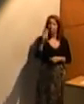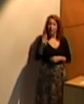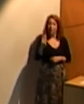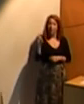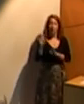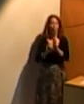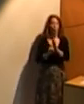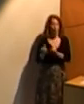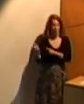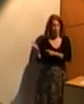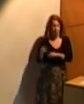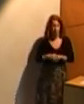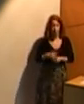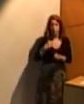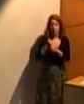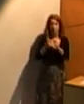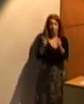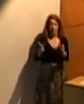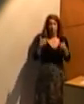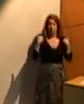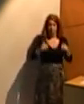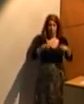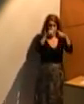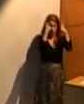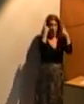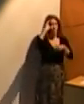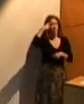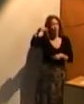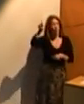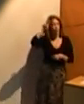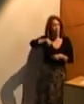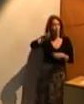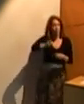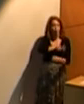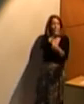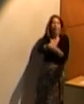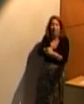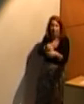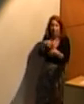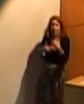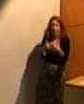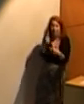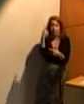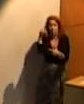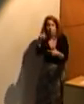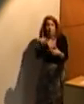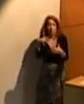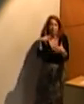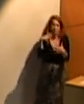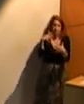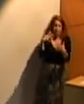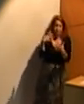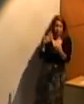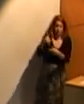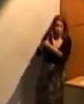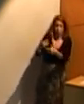tbw au sein duquel je travaille en tant que philosophe embarqué étant moi-même scientifiques et philosophes cette chance philosophe